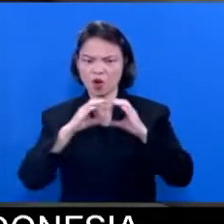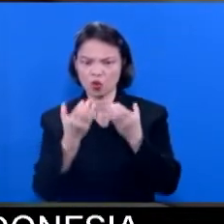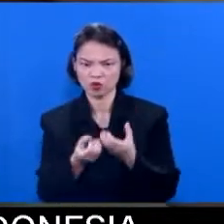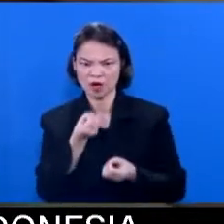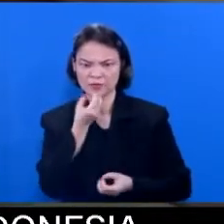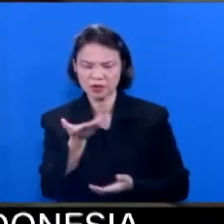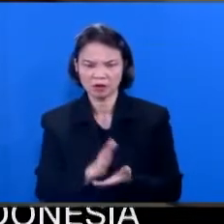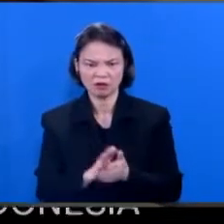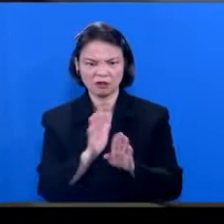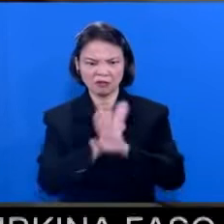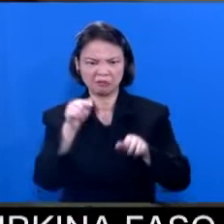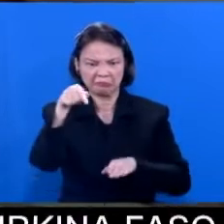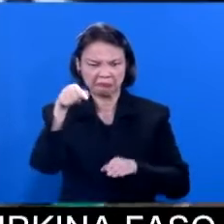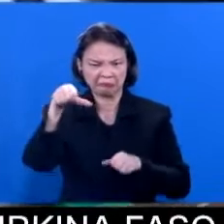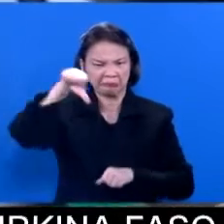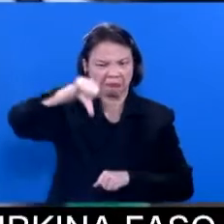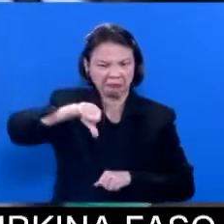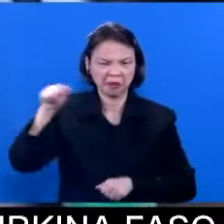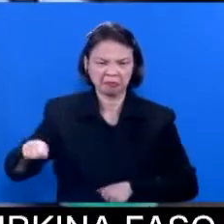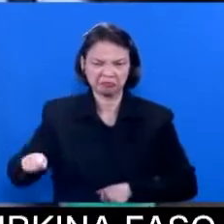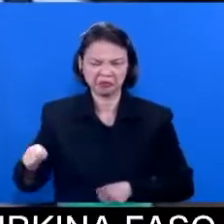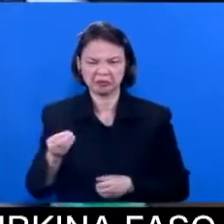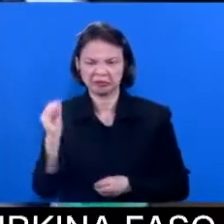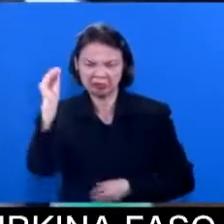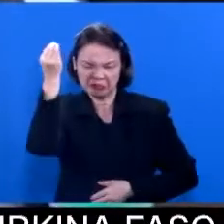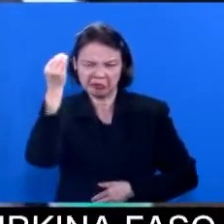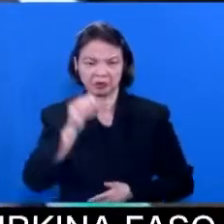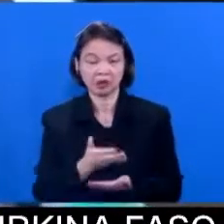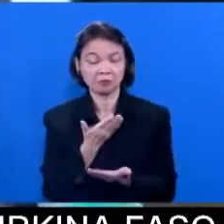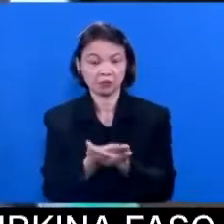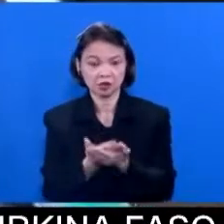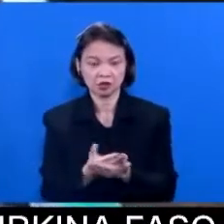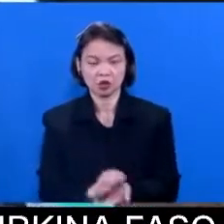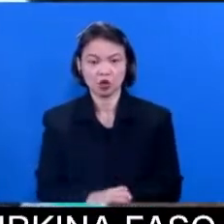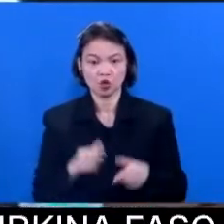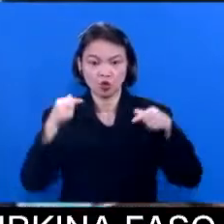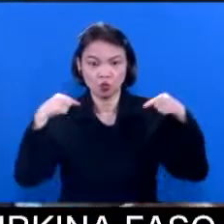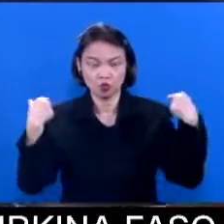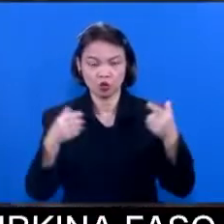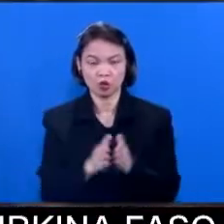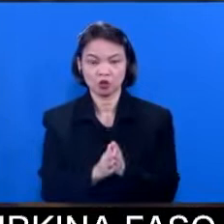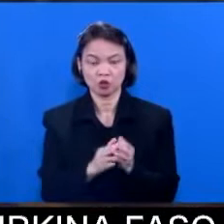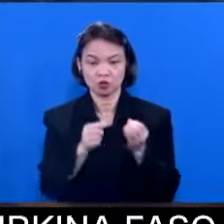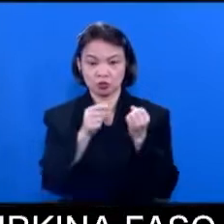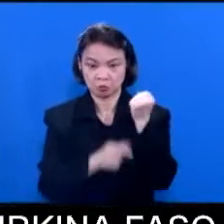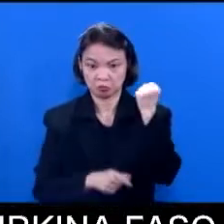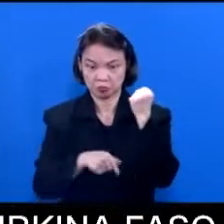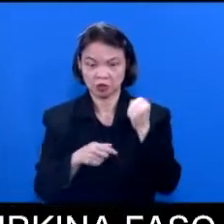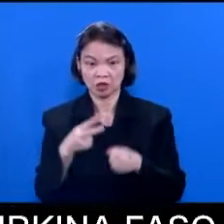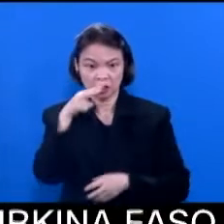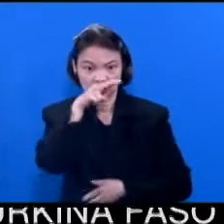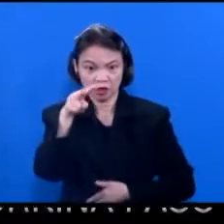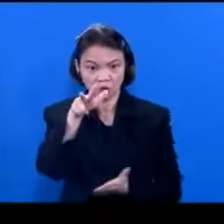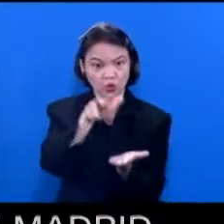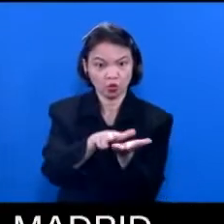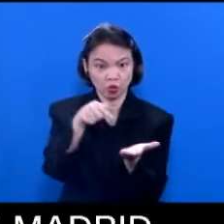tidak layak memimpin sidang. Usai kejadian itu, pihaknya meminta kepada Gubernur Sumatera Barat dan Kemendagri untuk melihat kembali keabsahan